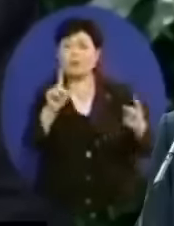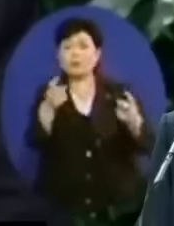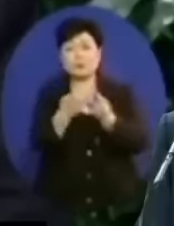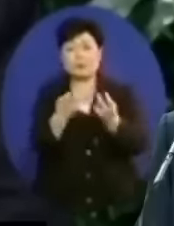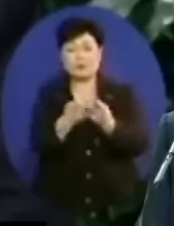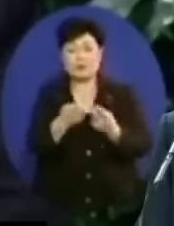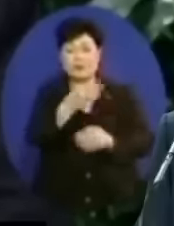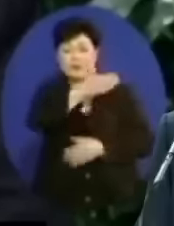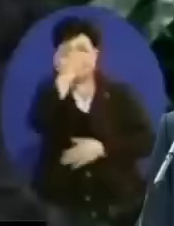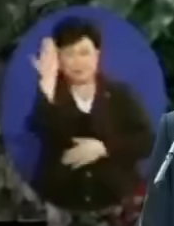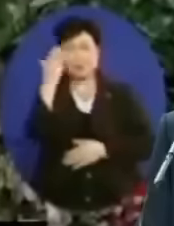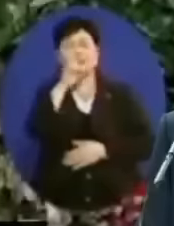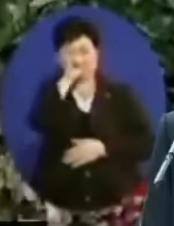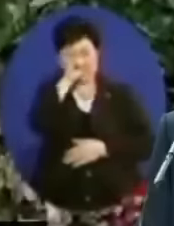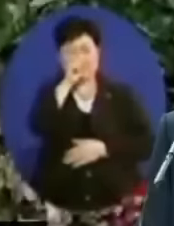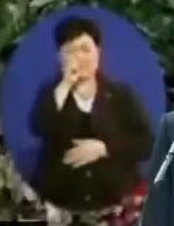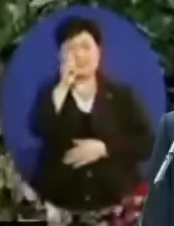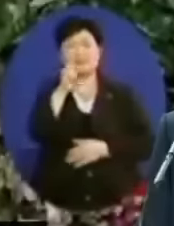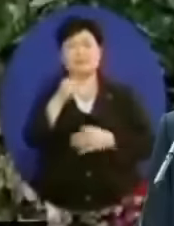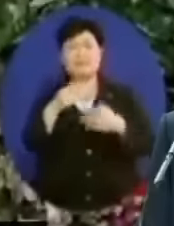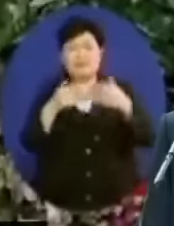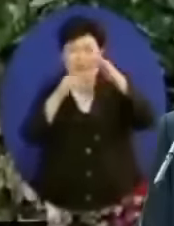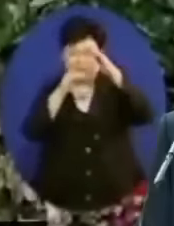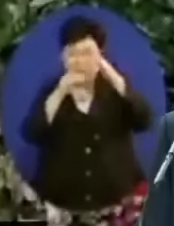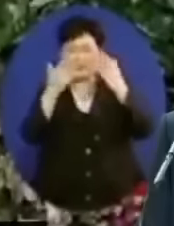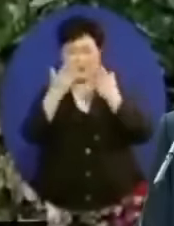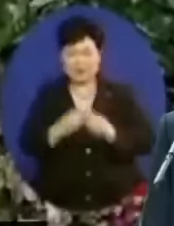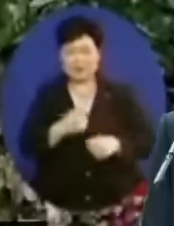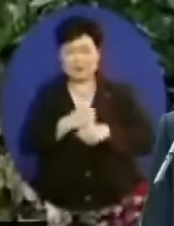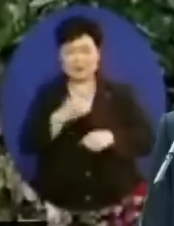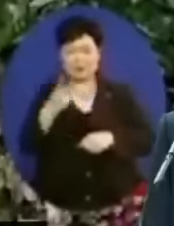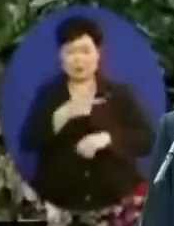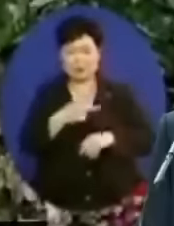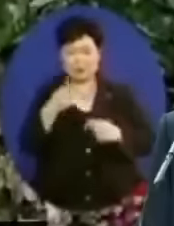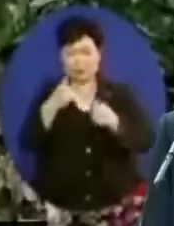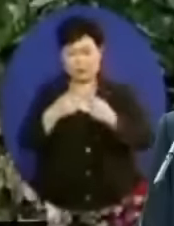젊음이 좋다는 것입니다. 두 번째로는 남보다 잘 사는 것,